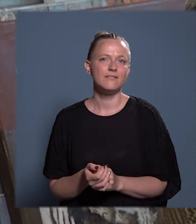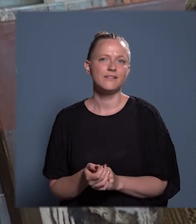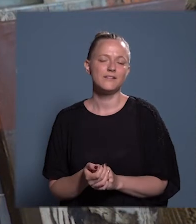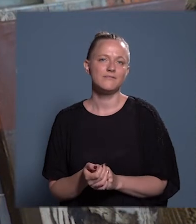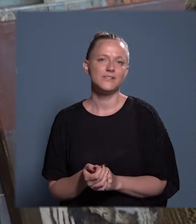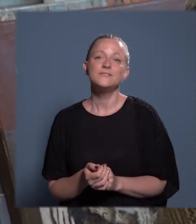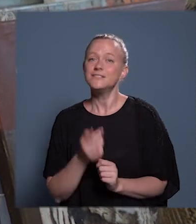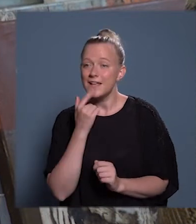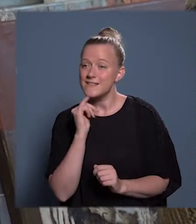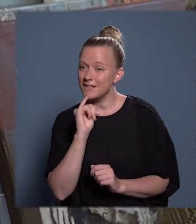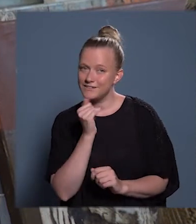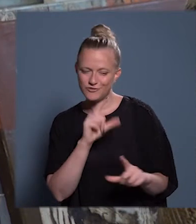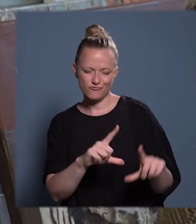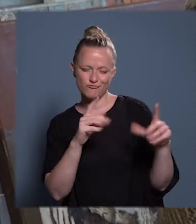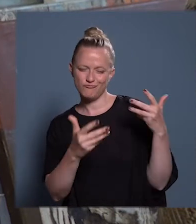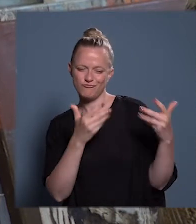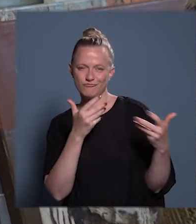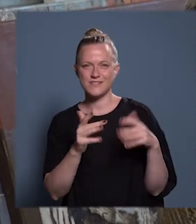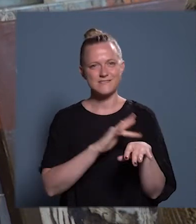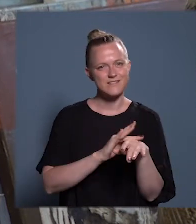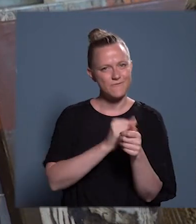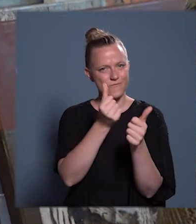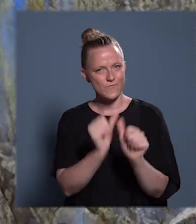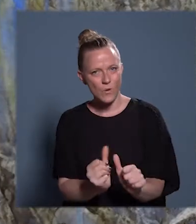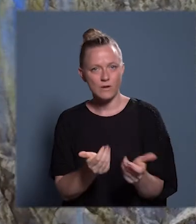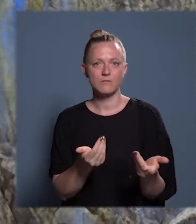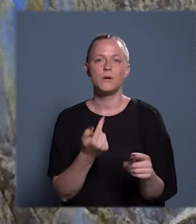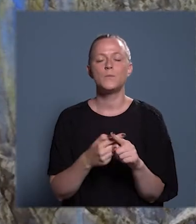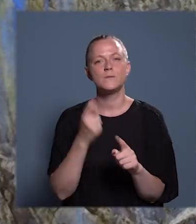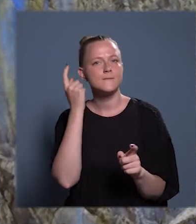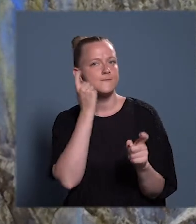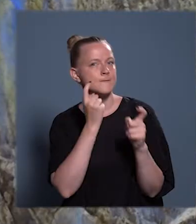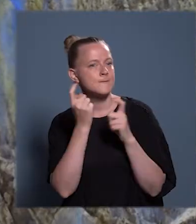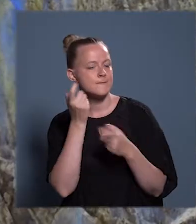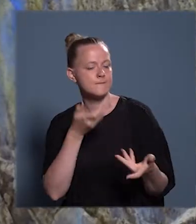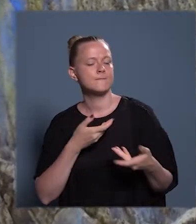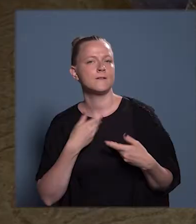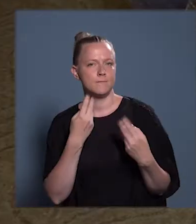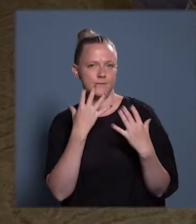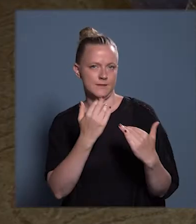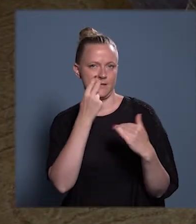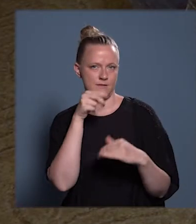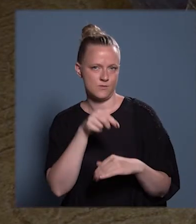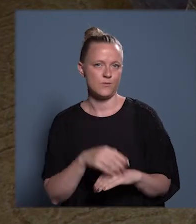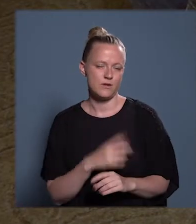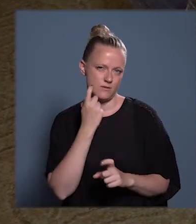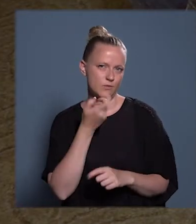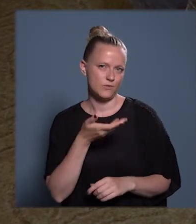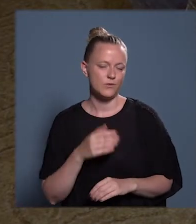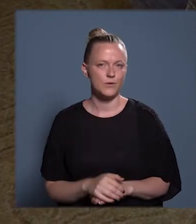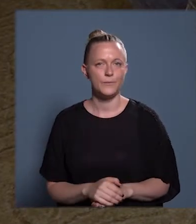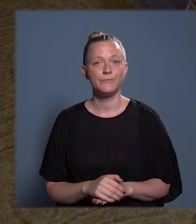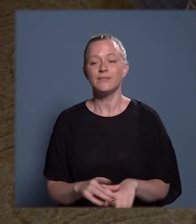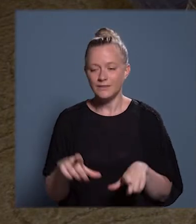tetszen is, színben is, formában is, és el is gondolkoztassa a nézőt, ezt gondolom én. Az életünk